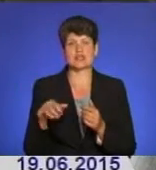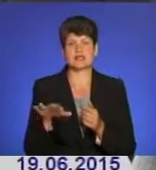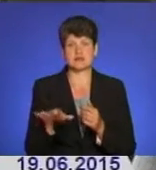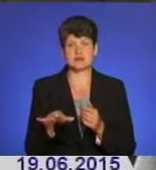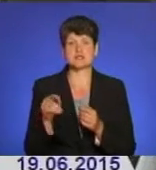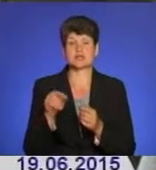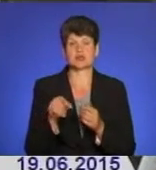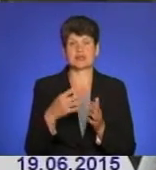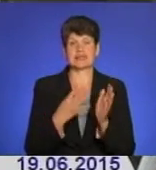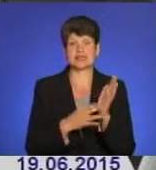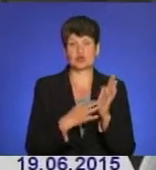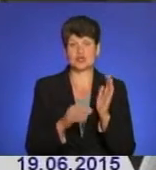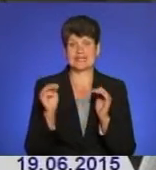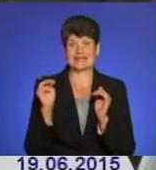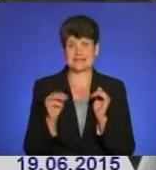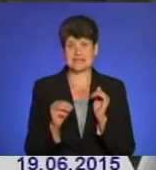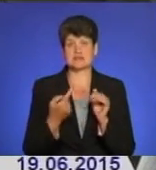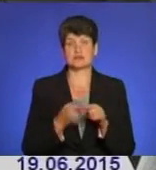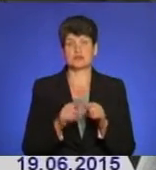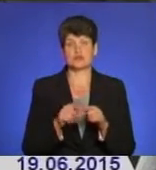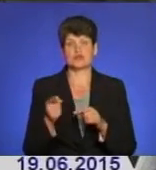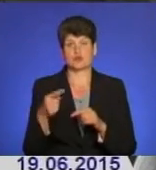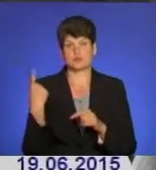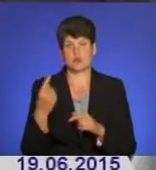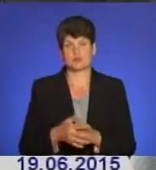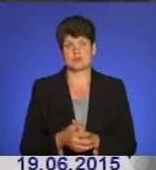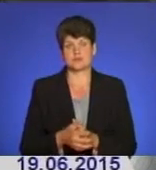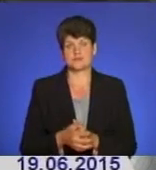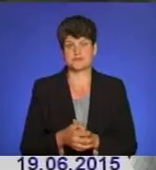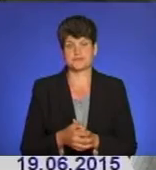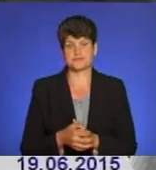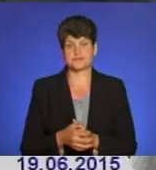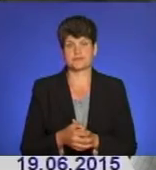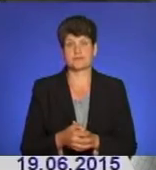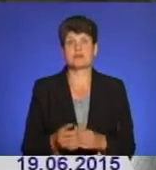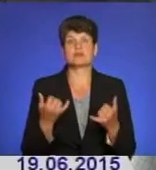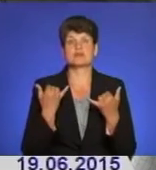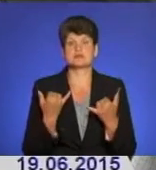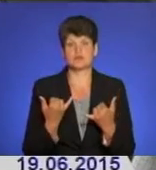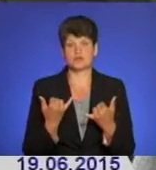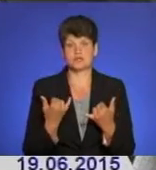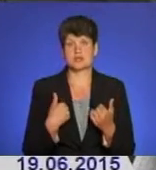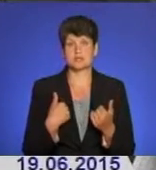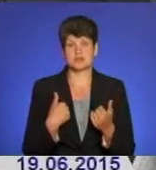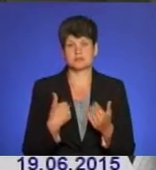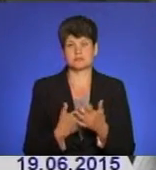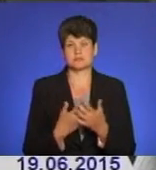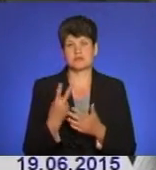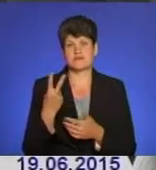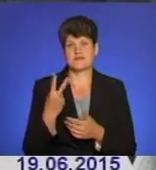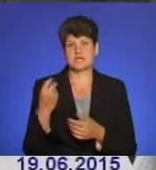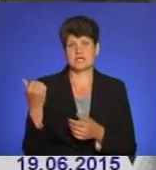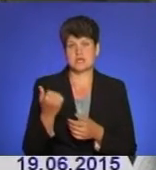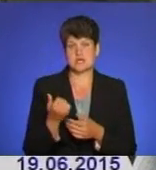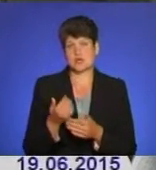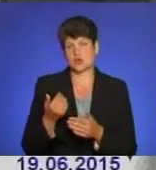которых 90 тысяч в Тернопольской области. На сегодня мы где-то 2 недели до